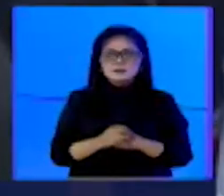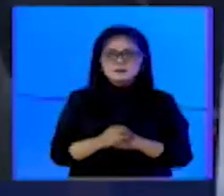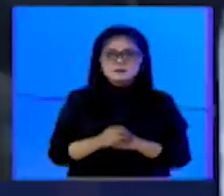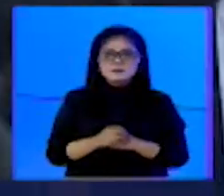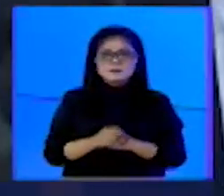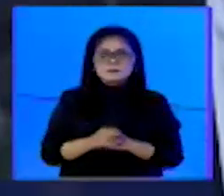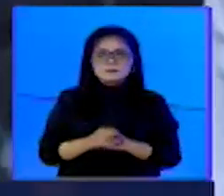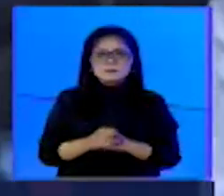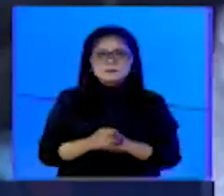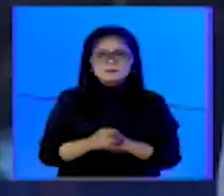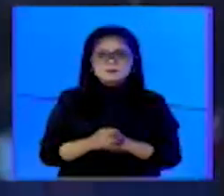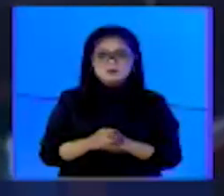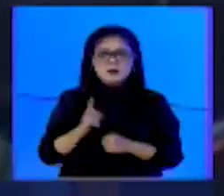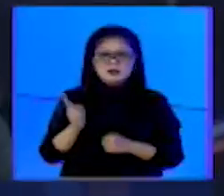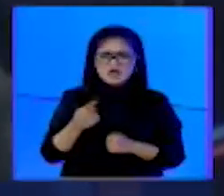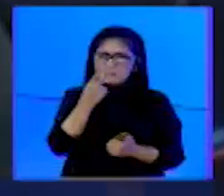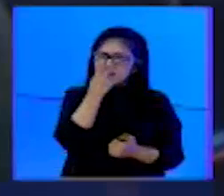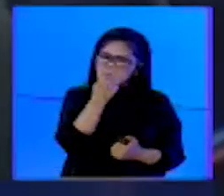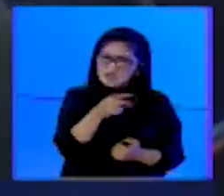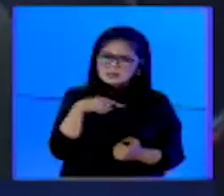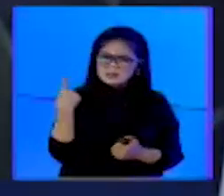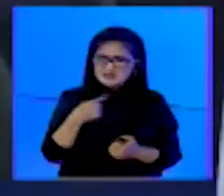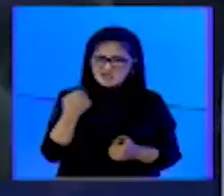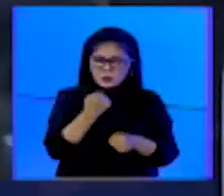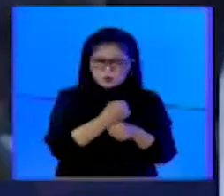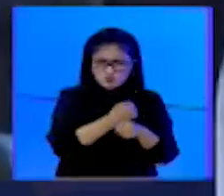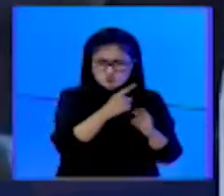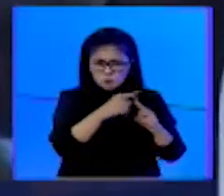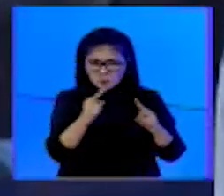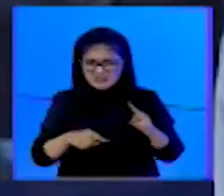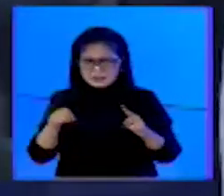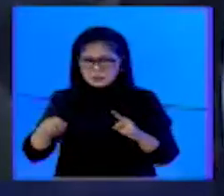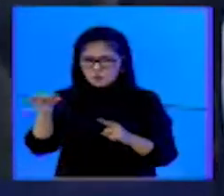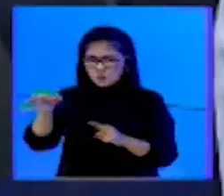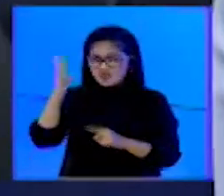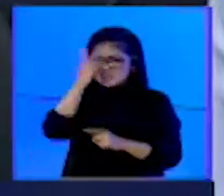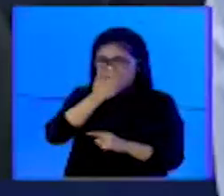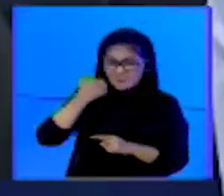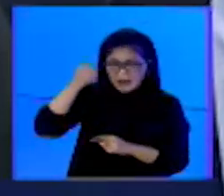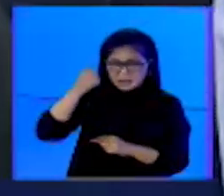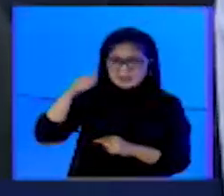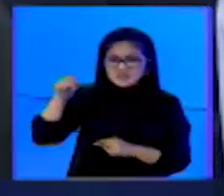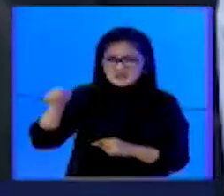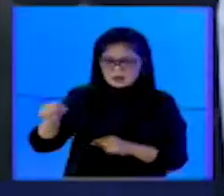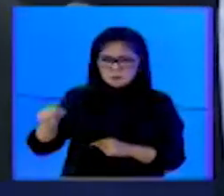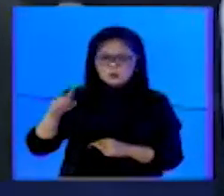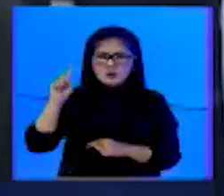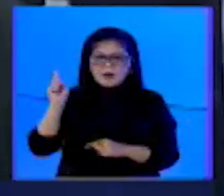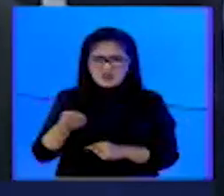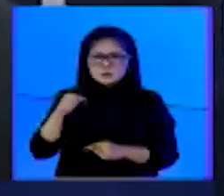eksalasinya semakin meningkat, kami dari gugus tugas Kota Cimahi untuk